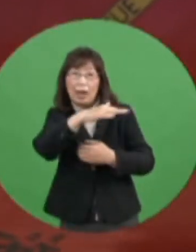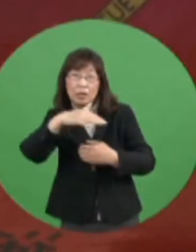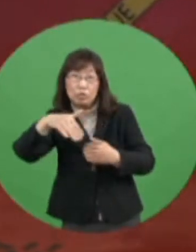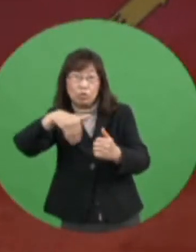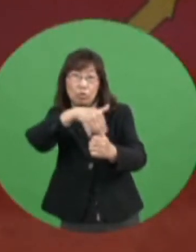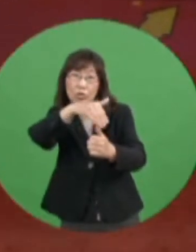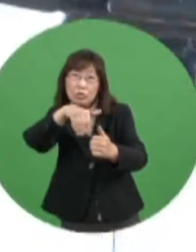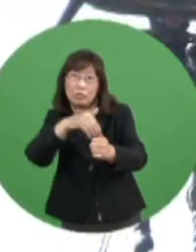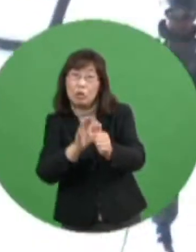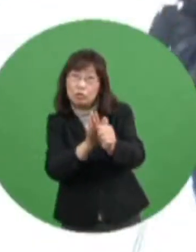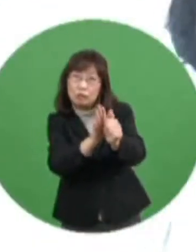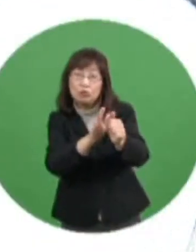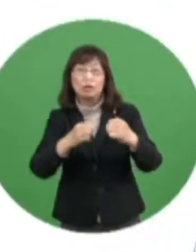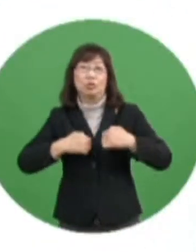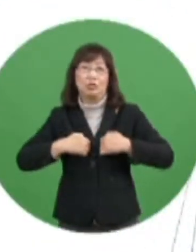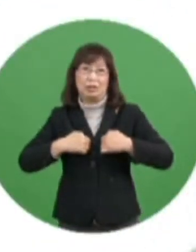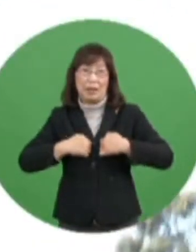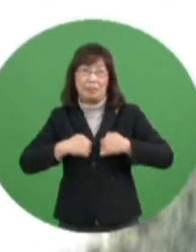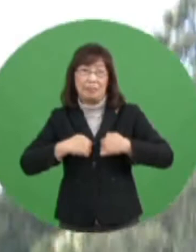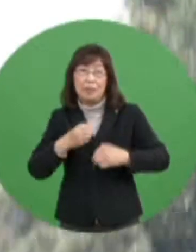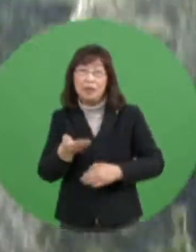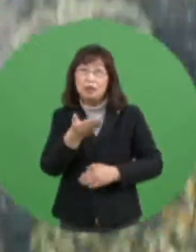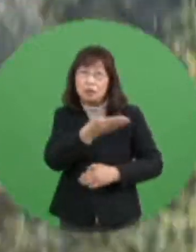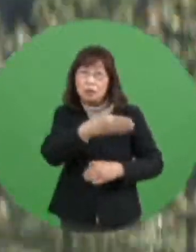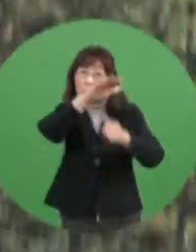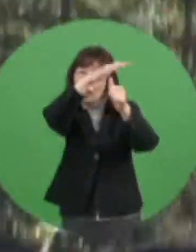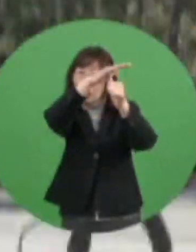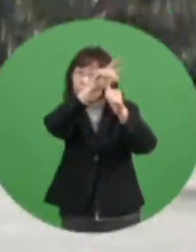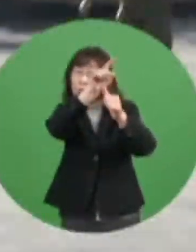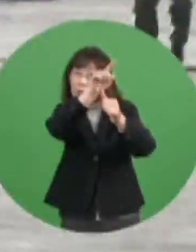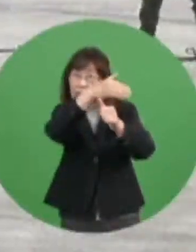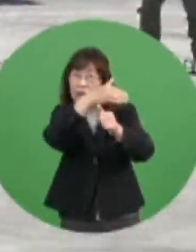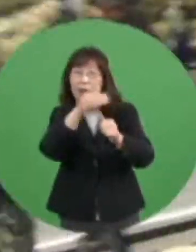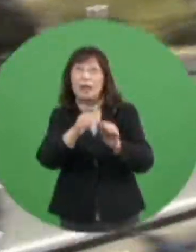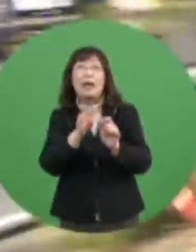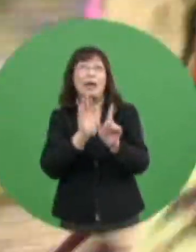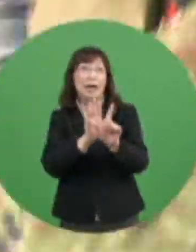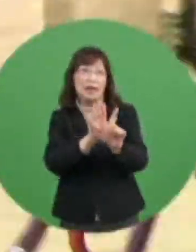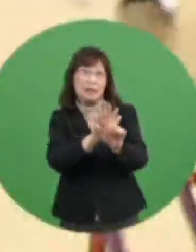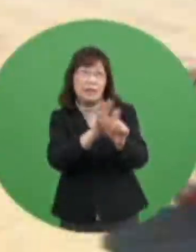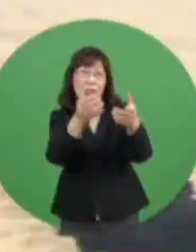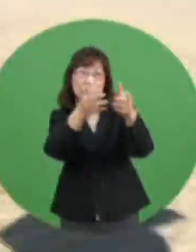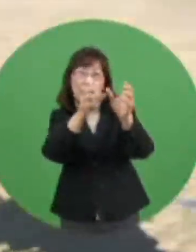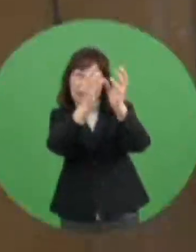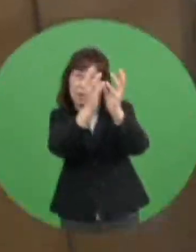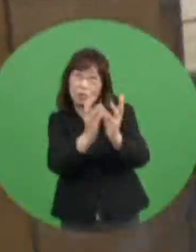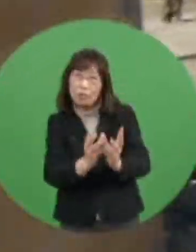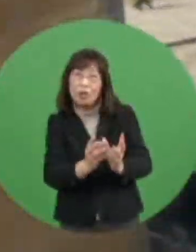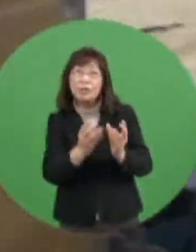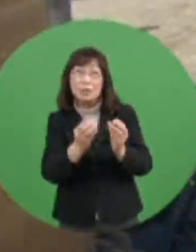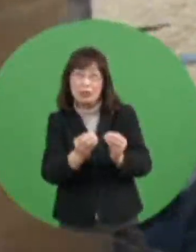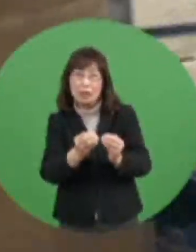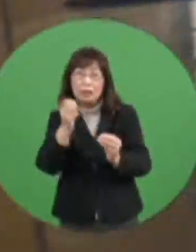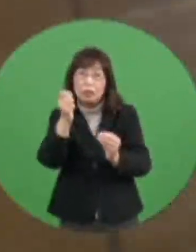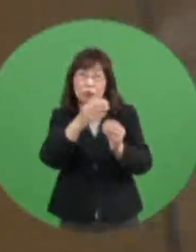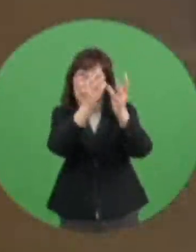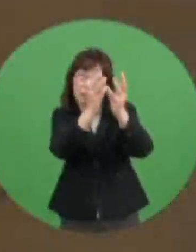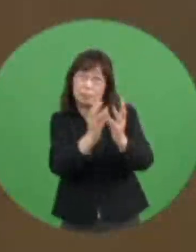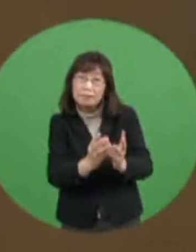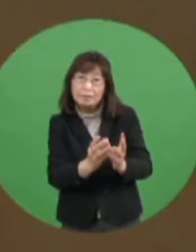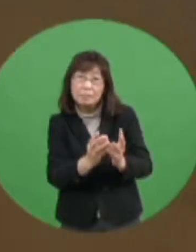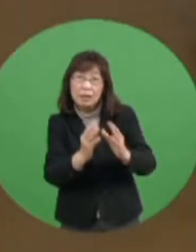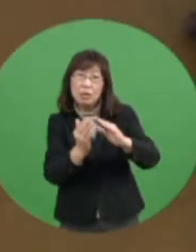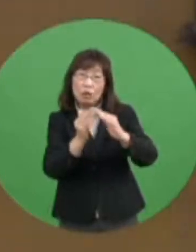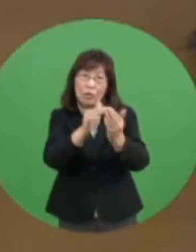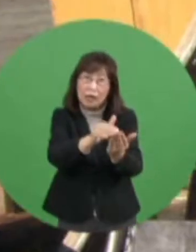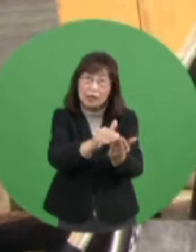です。今度はヘリコプターからレンジャー部隊が降下しました。素早く降下し倒壊した家屋に